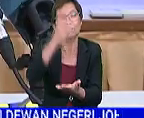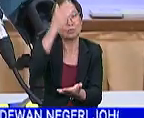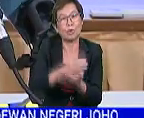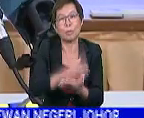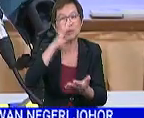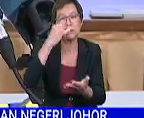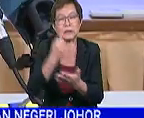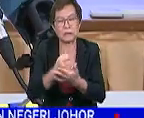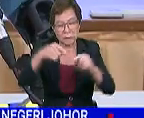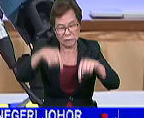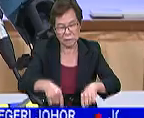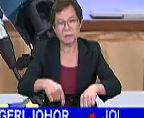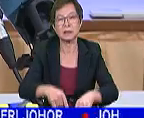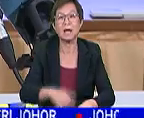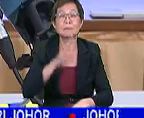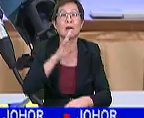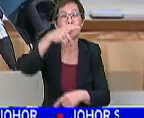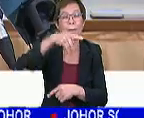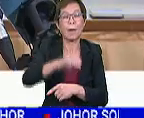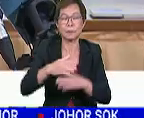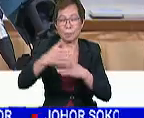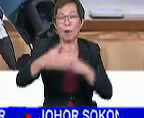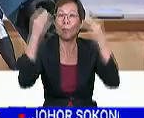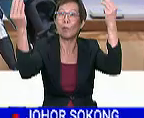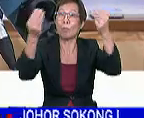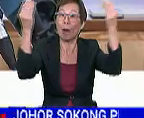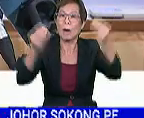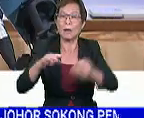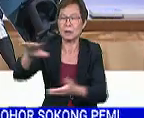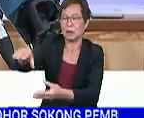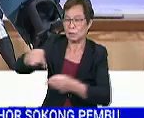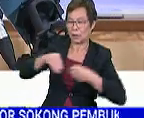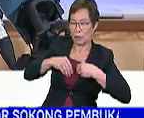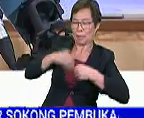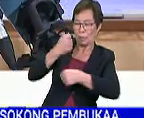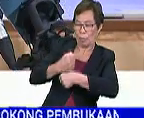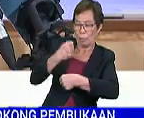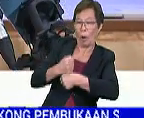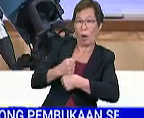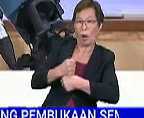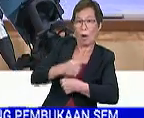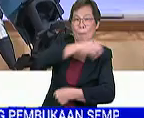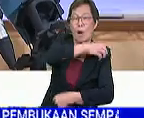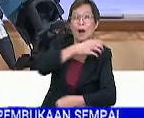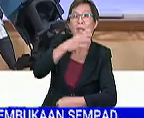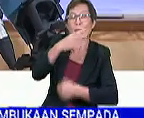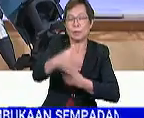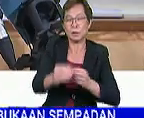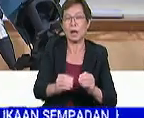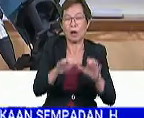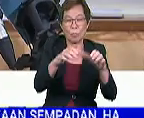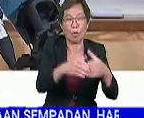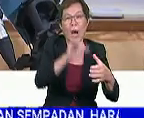ini bercakap pada sidang media selepas Majlis Serah terima tugas pesuruhjaya polis Sarawak di mes pegawai kanan Ibu pejabat polis